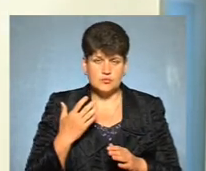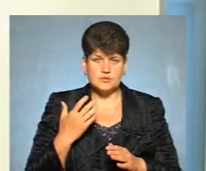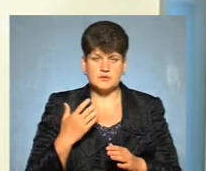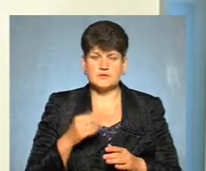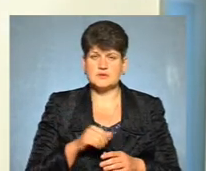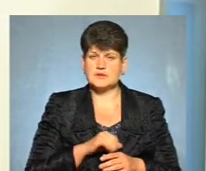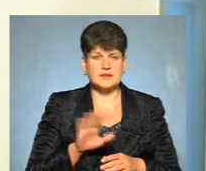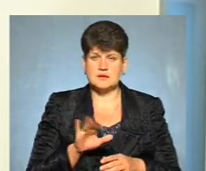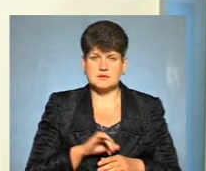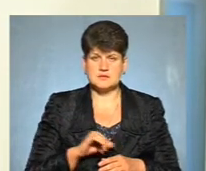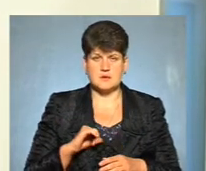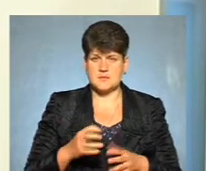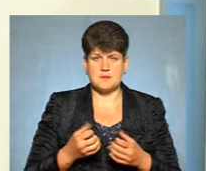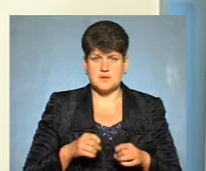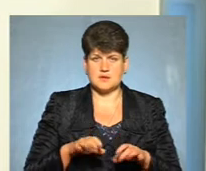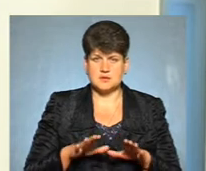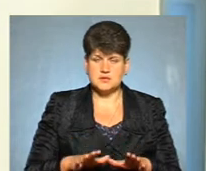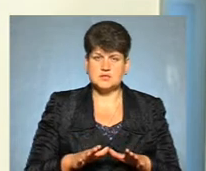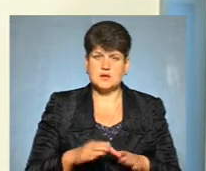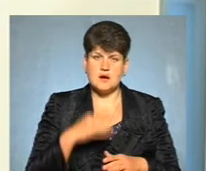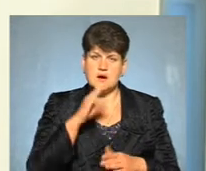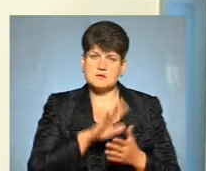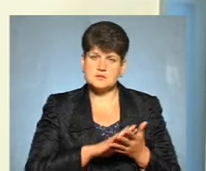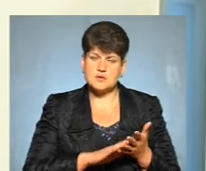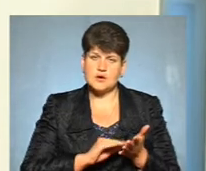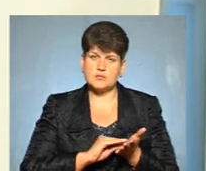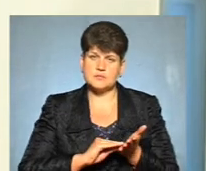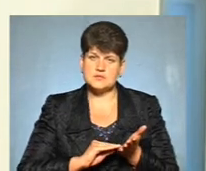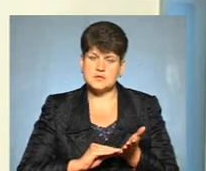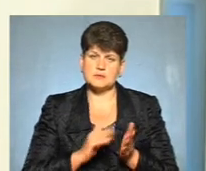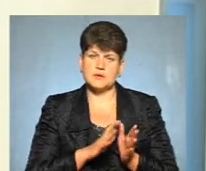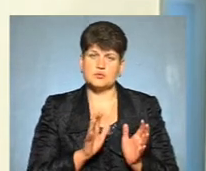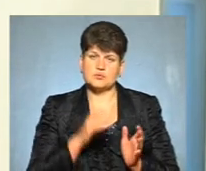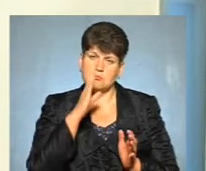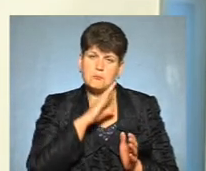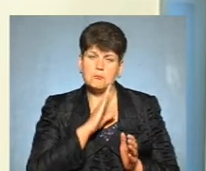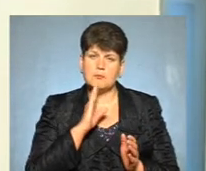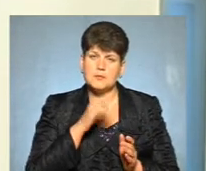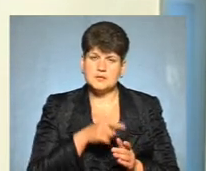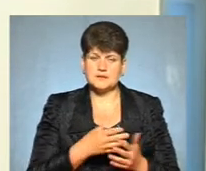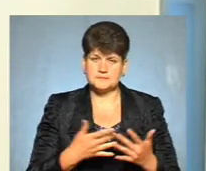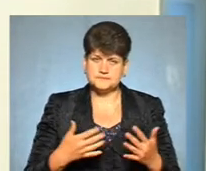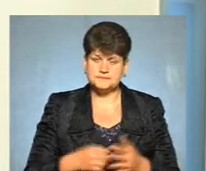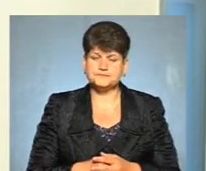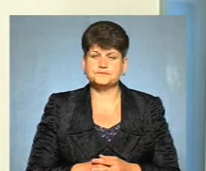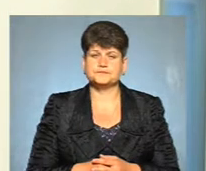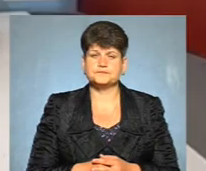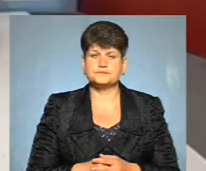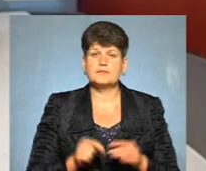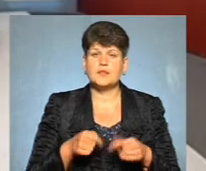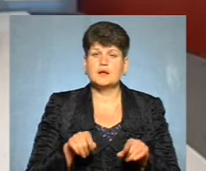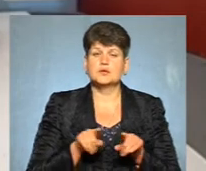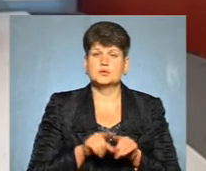сам приймає рішення, бо заяву має написати їхні, скажімо, опікуни, батьки і тому подібне. Таким